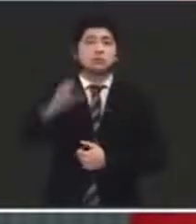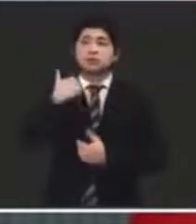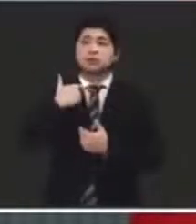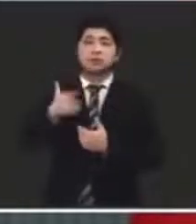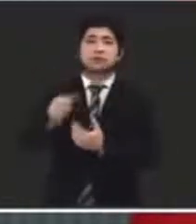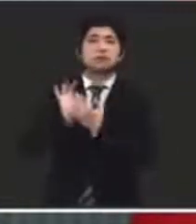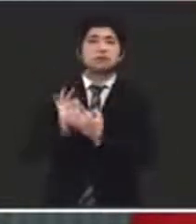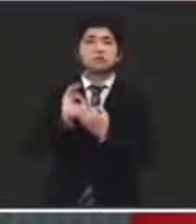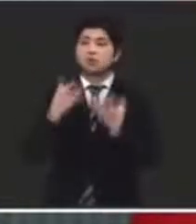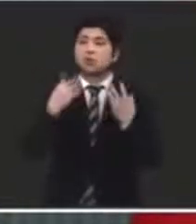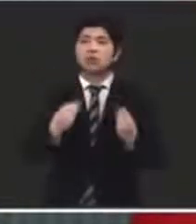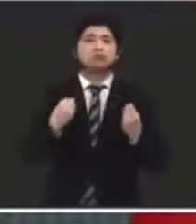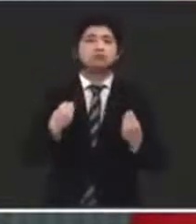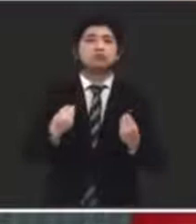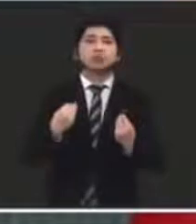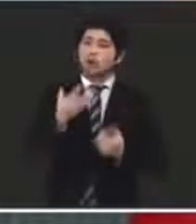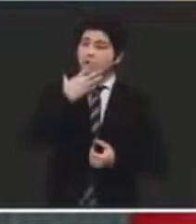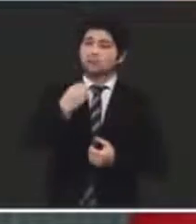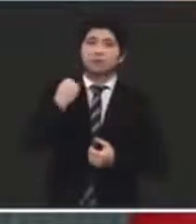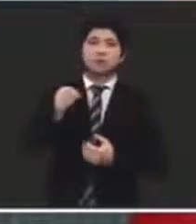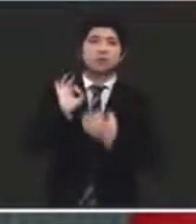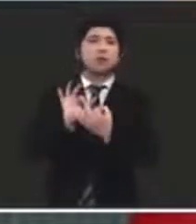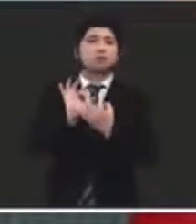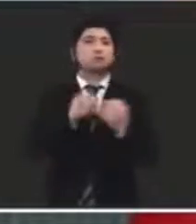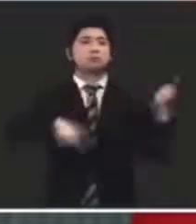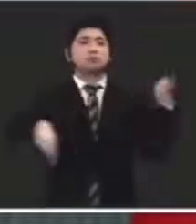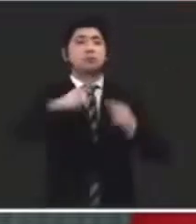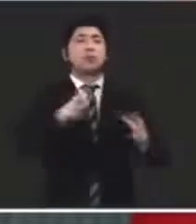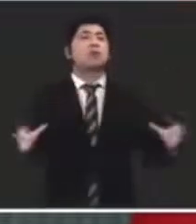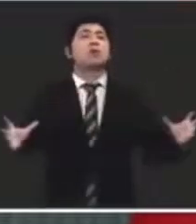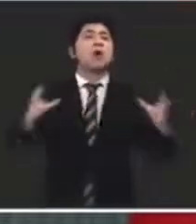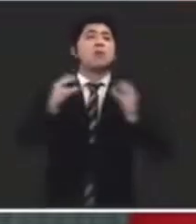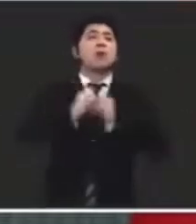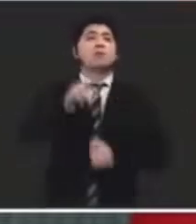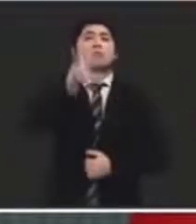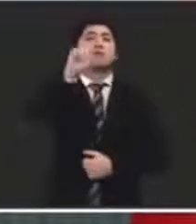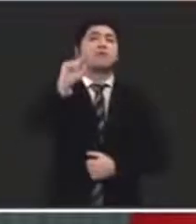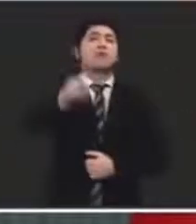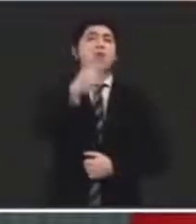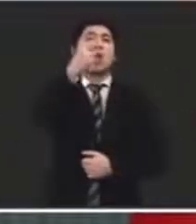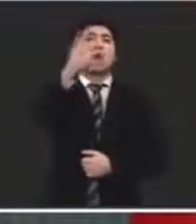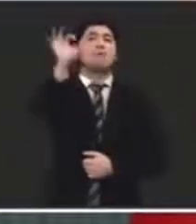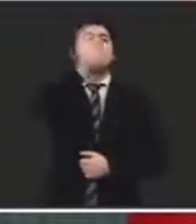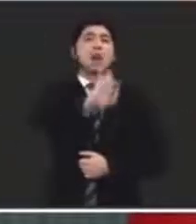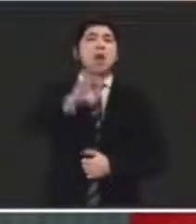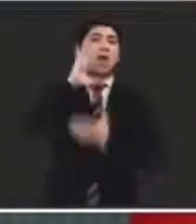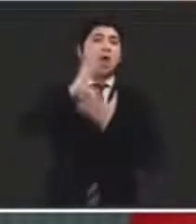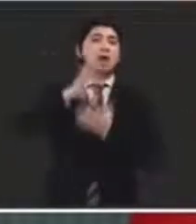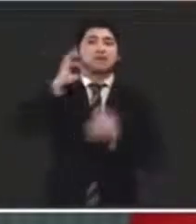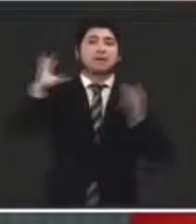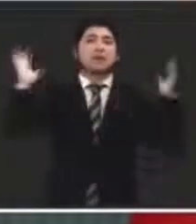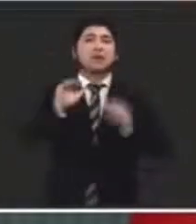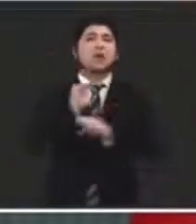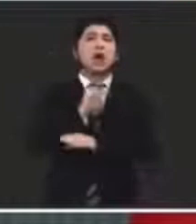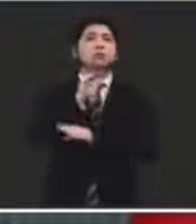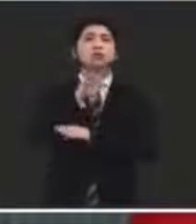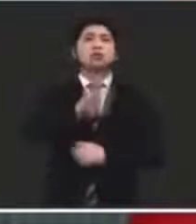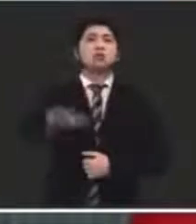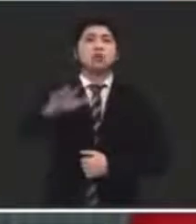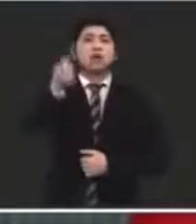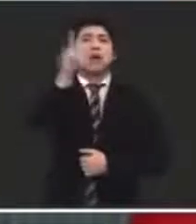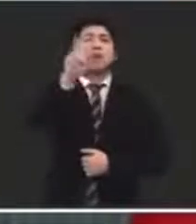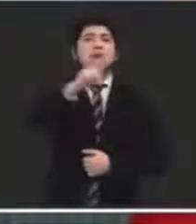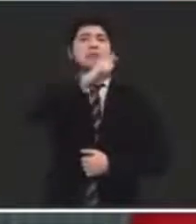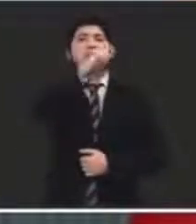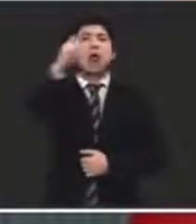gerçekleştirdik toplamda 3,2 milyar insanın yaşadığı 20